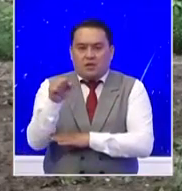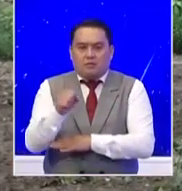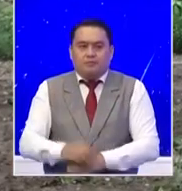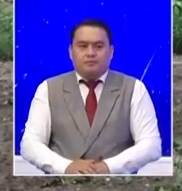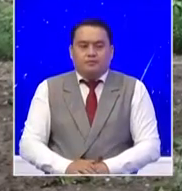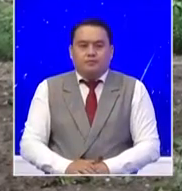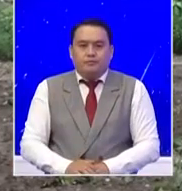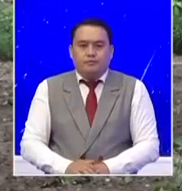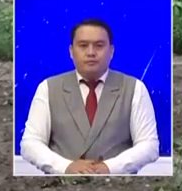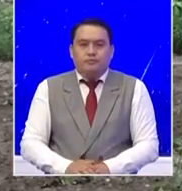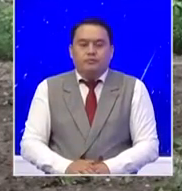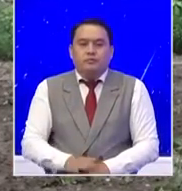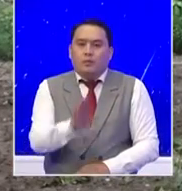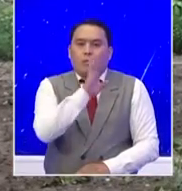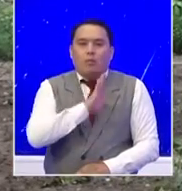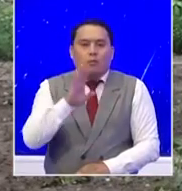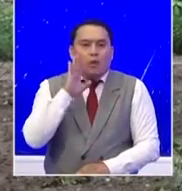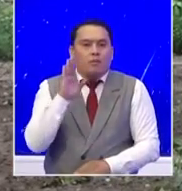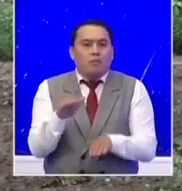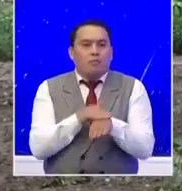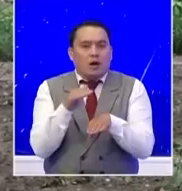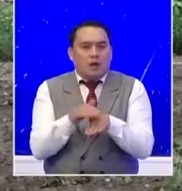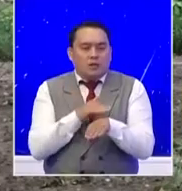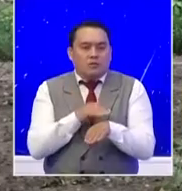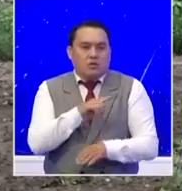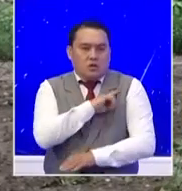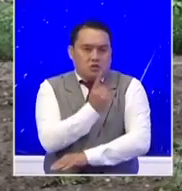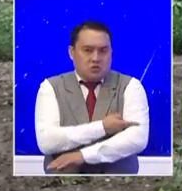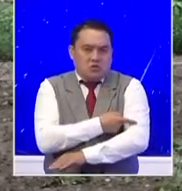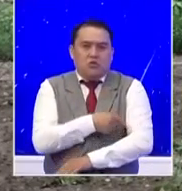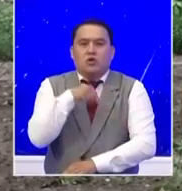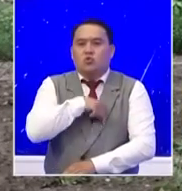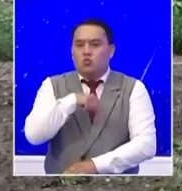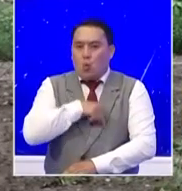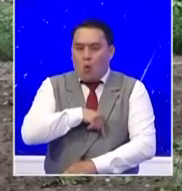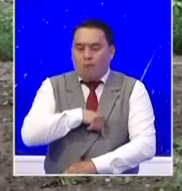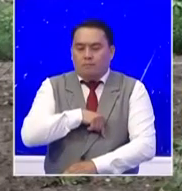Мама молодец. Она очень как сильна духом. Она,